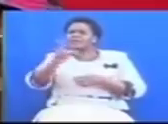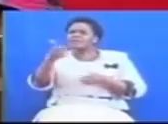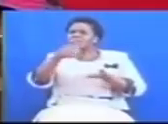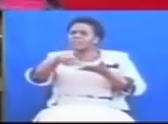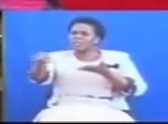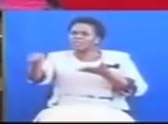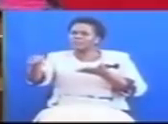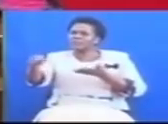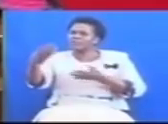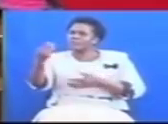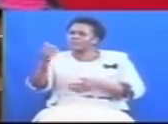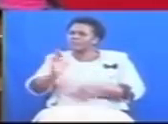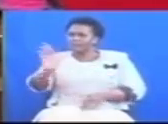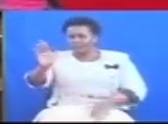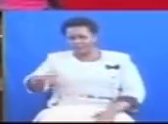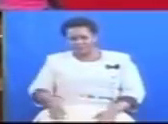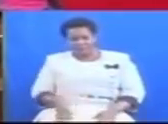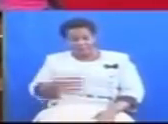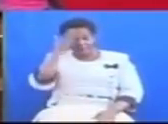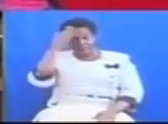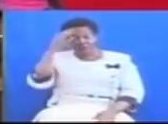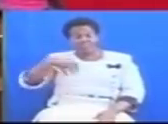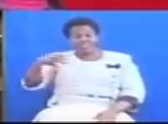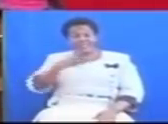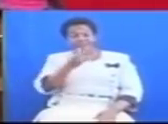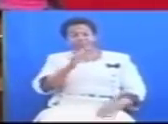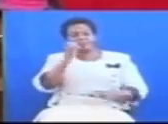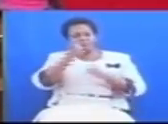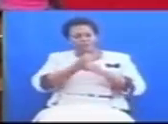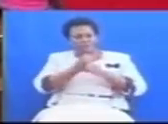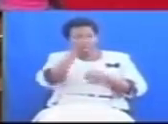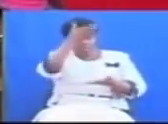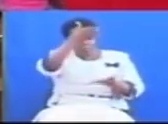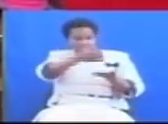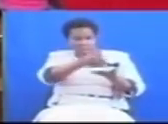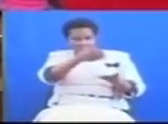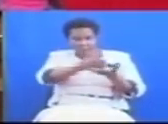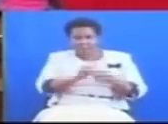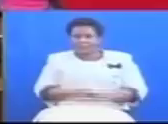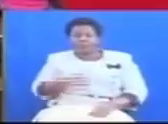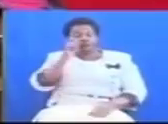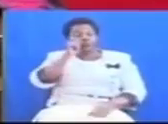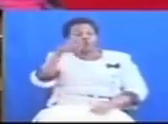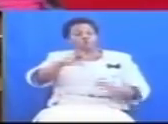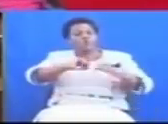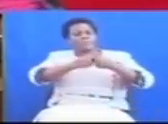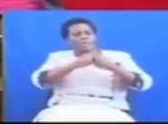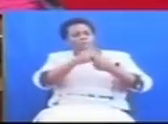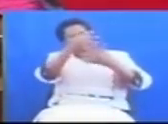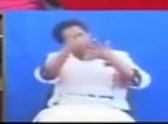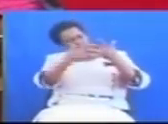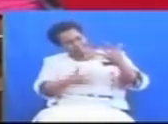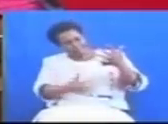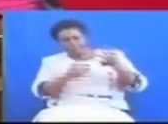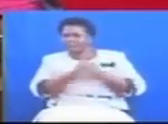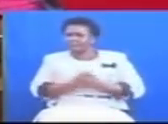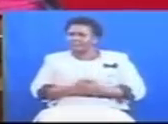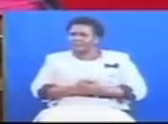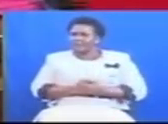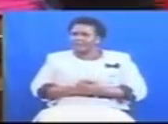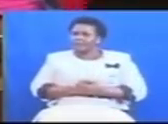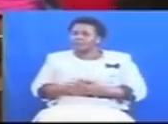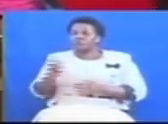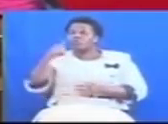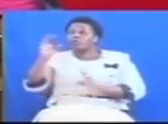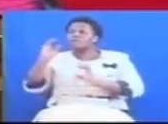wizara ya fedha ilifanya uhakiki na kukabainika baadhi ya changamoto, na ikapelekea sasa kupeleka